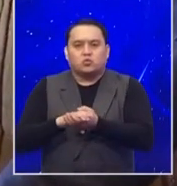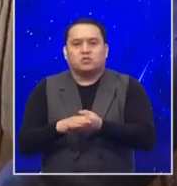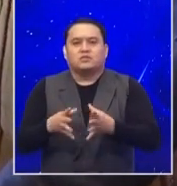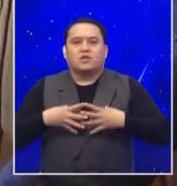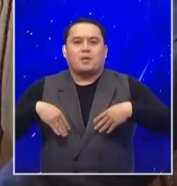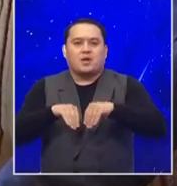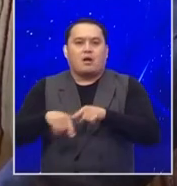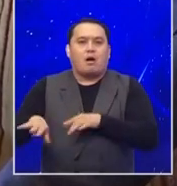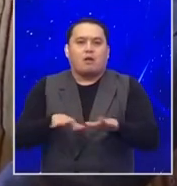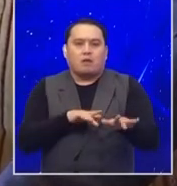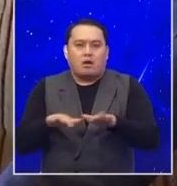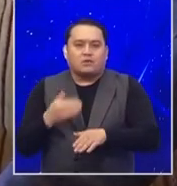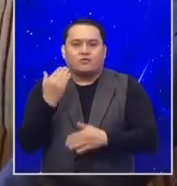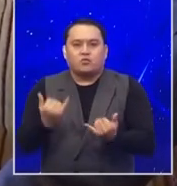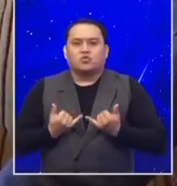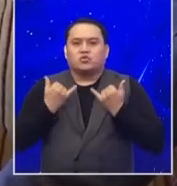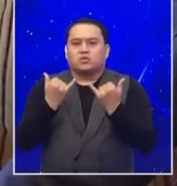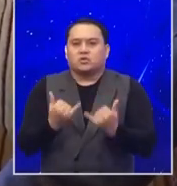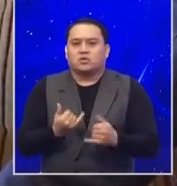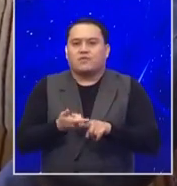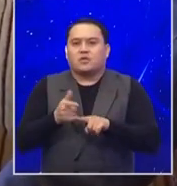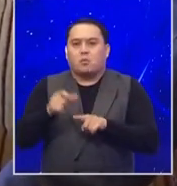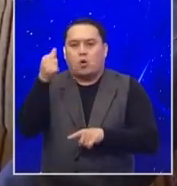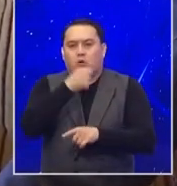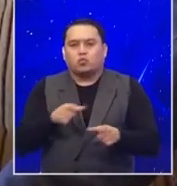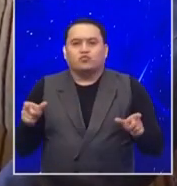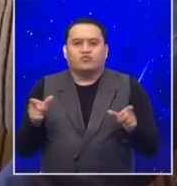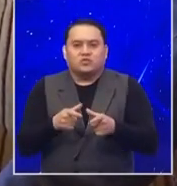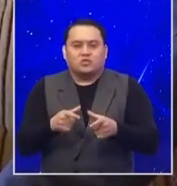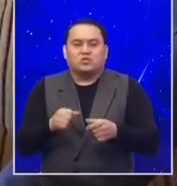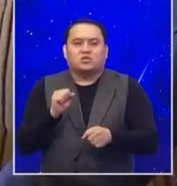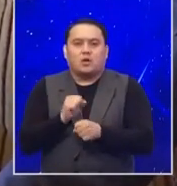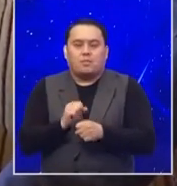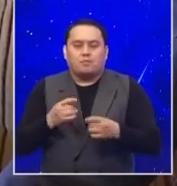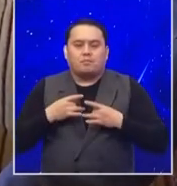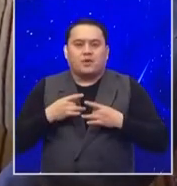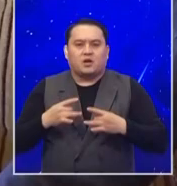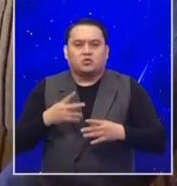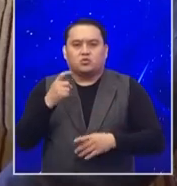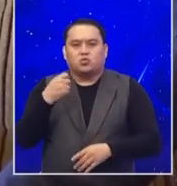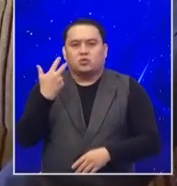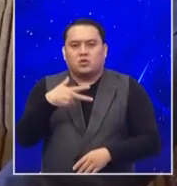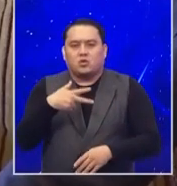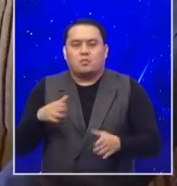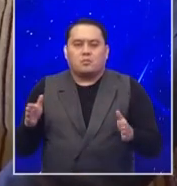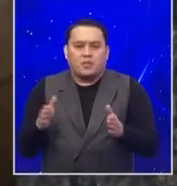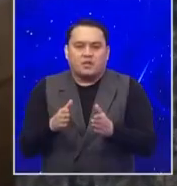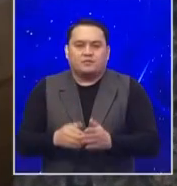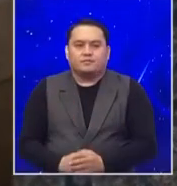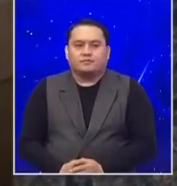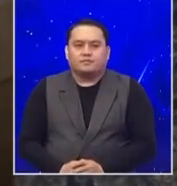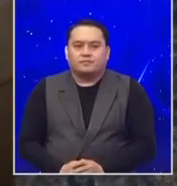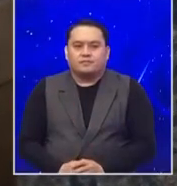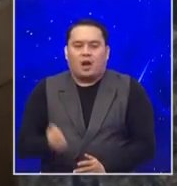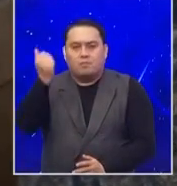участвует в организации мероприятий в его честь. Но в этом году в связи с пандемией придется сделать празднование 130-летия в узком кругу.